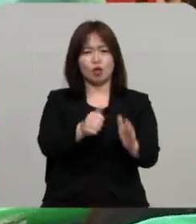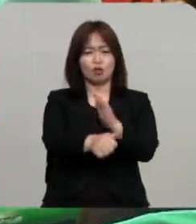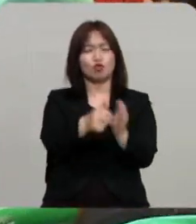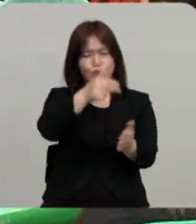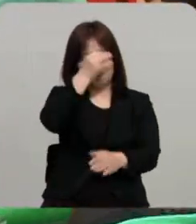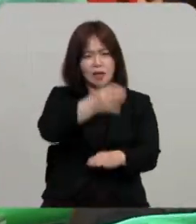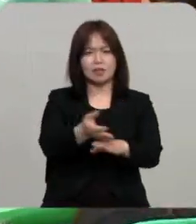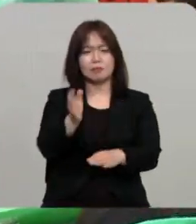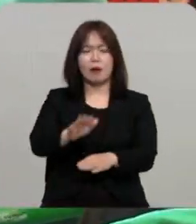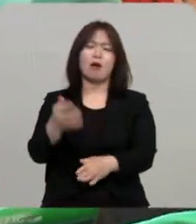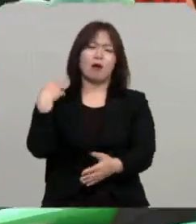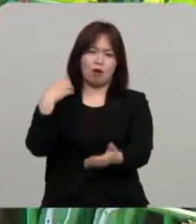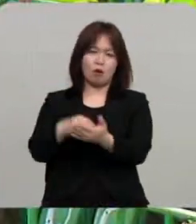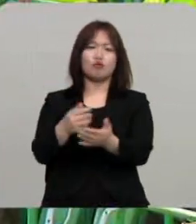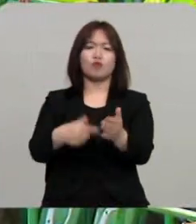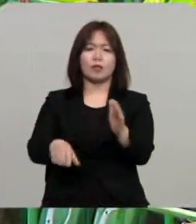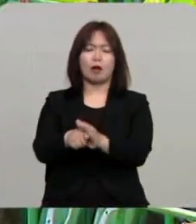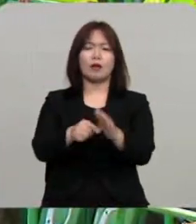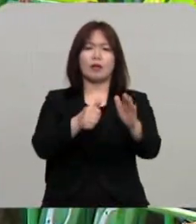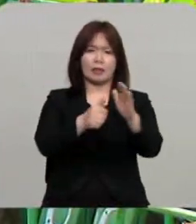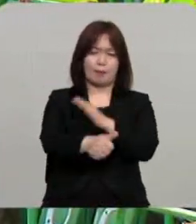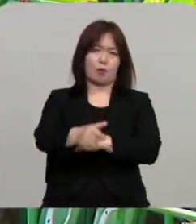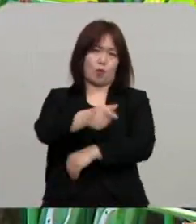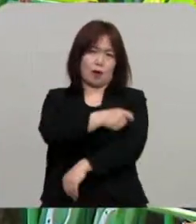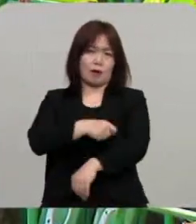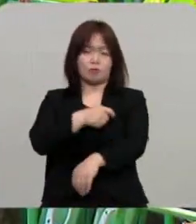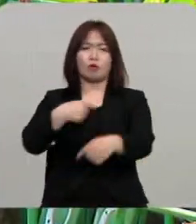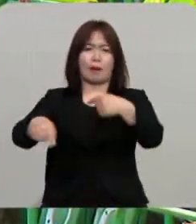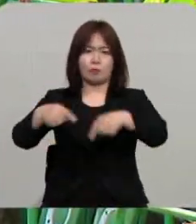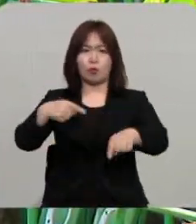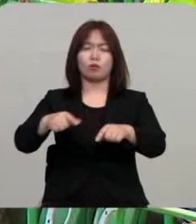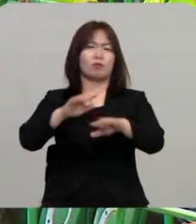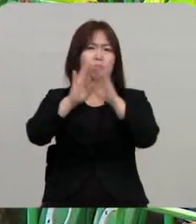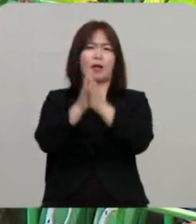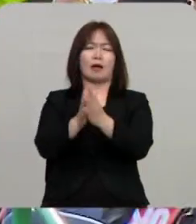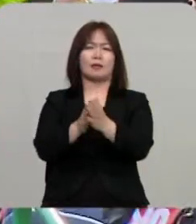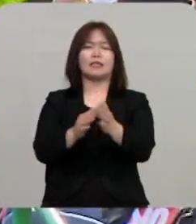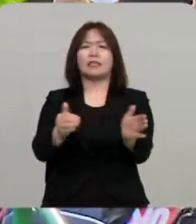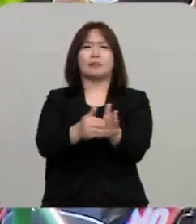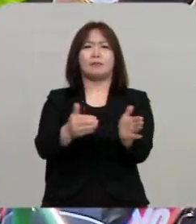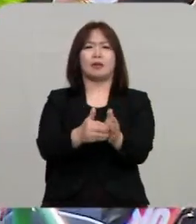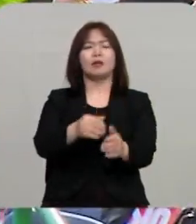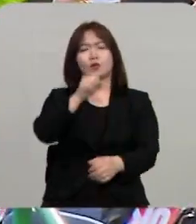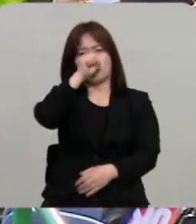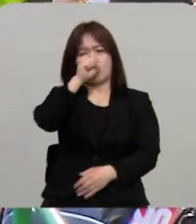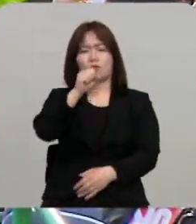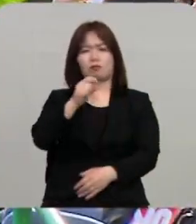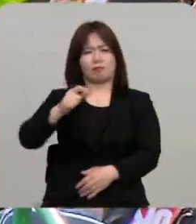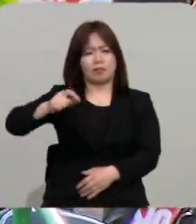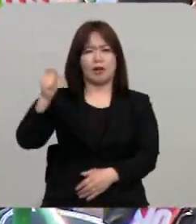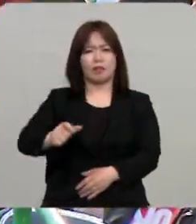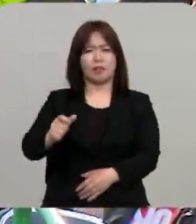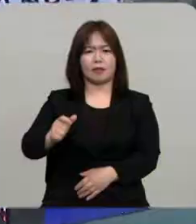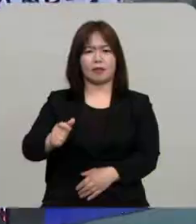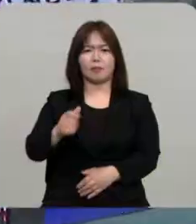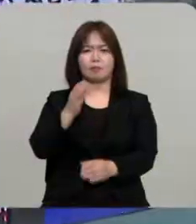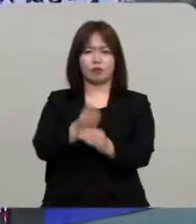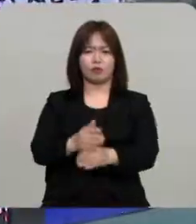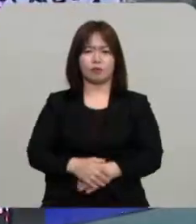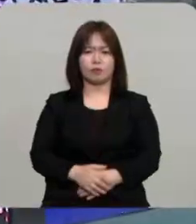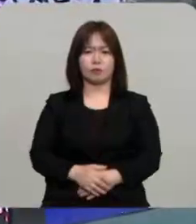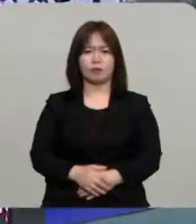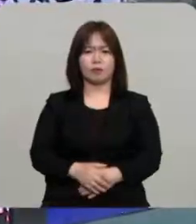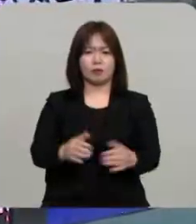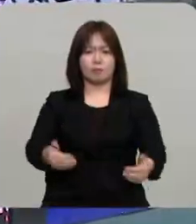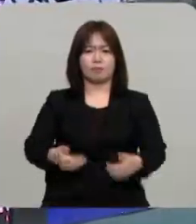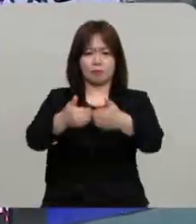실력을 되찾기 위해서는 대표이사와 감독 사퇴 말고는 대안이 없다며 강경한 입장을 고수하고 있습니다. 구단